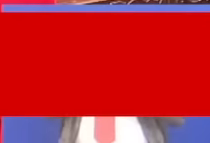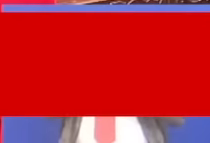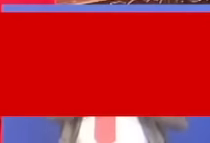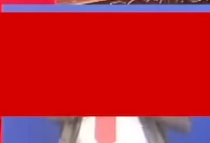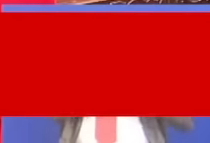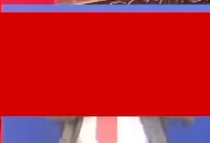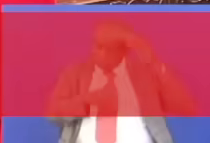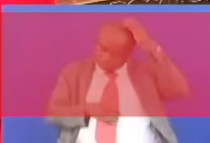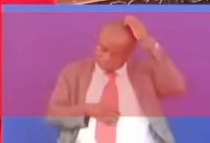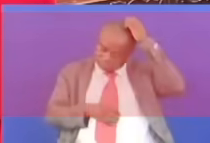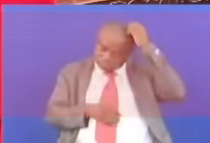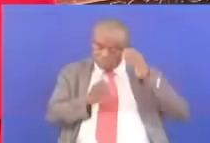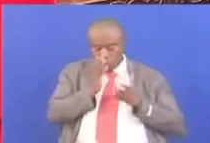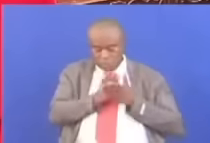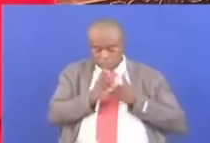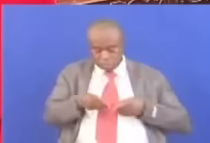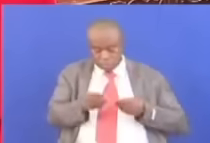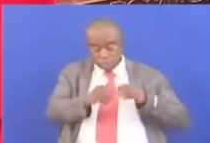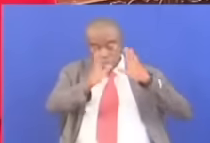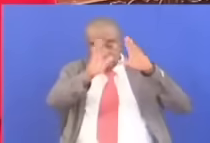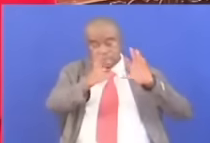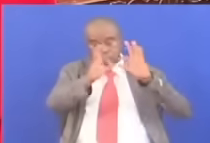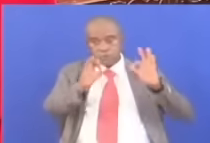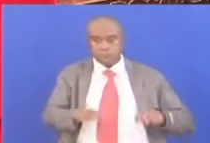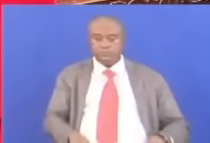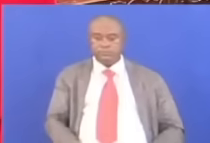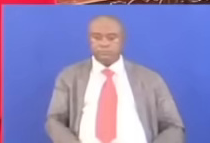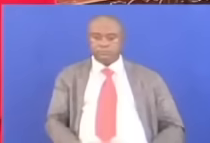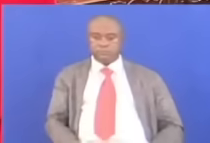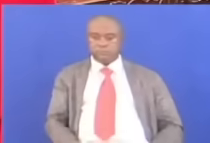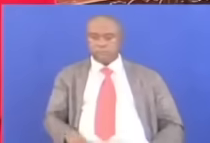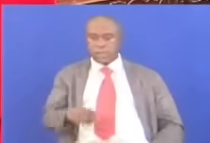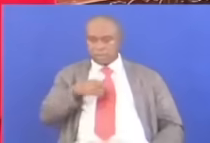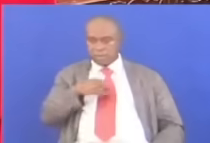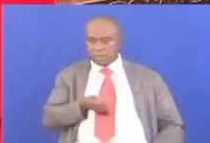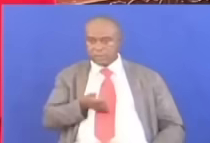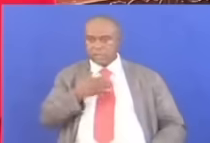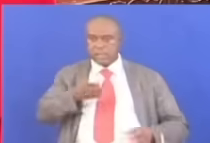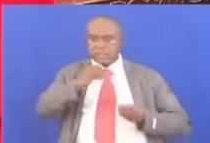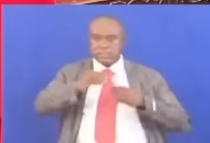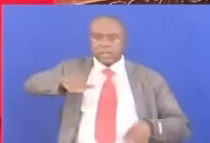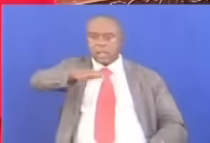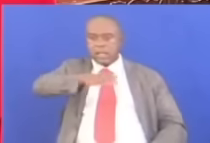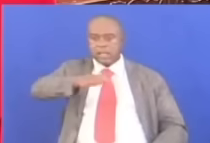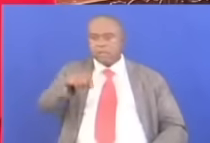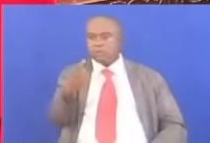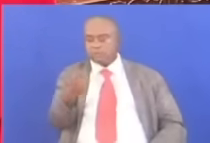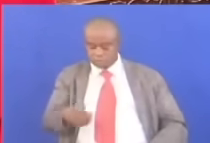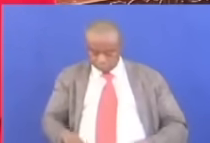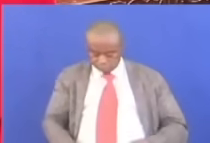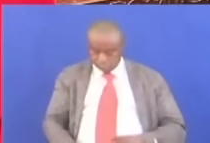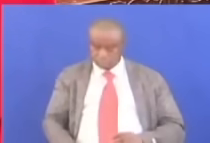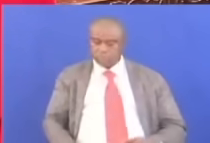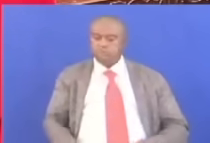ku tunal taarifa ambo ni nzuri meshi mimi nataka nichang eno moja leo nataka